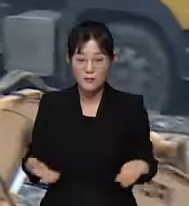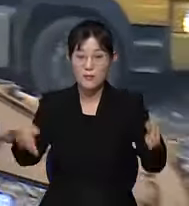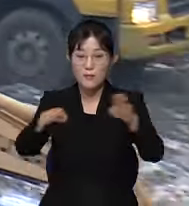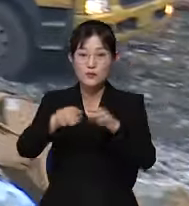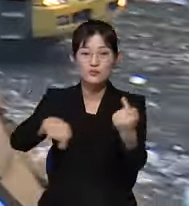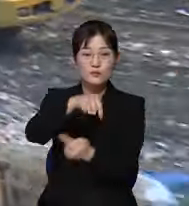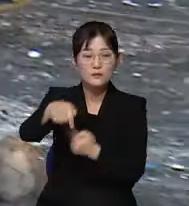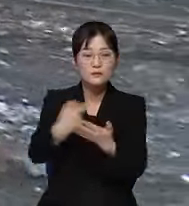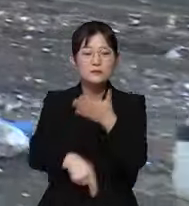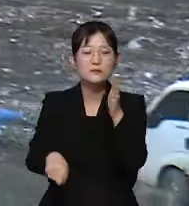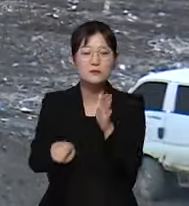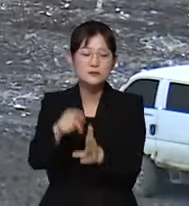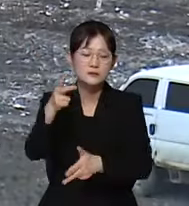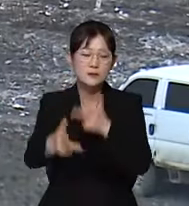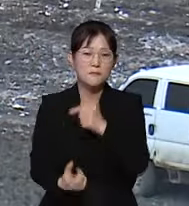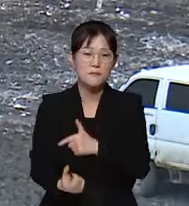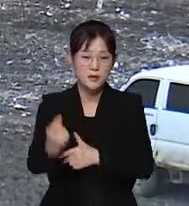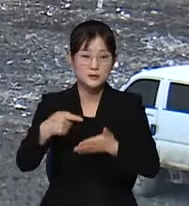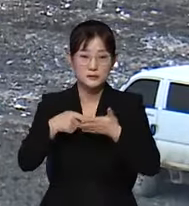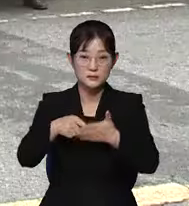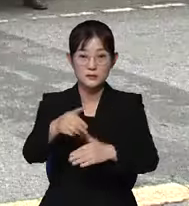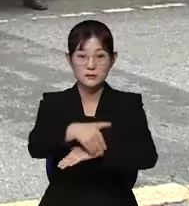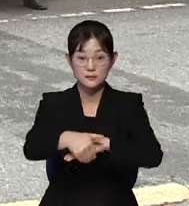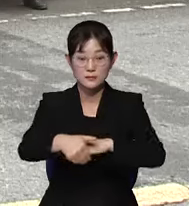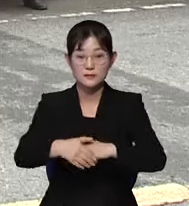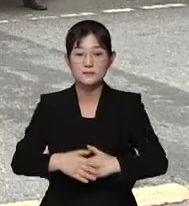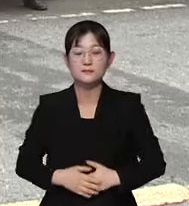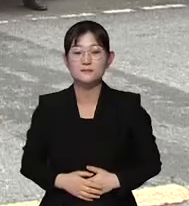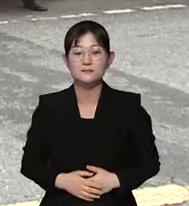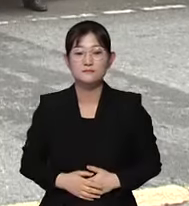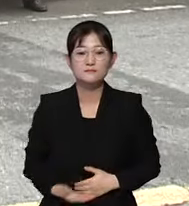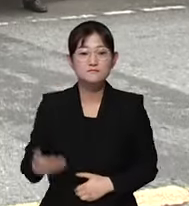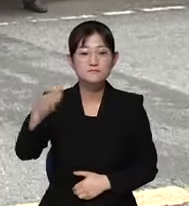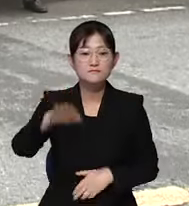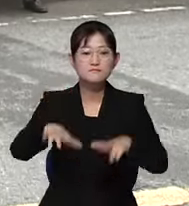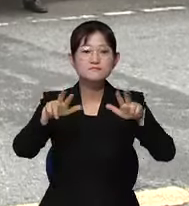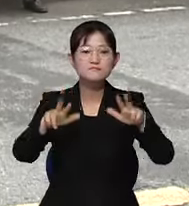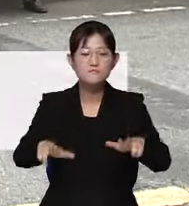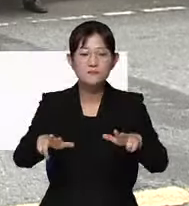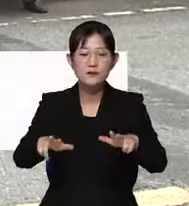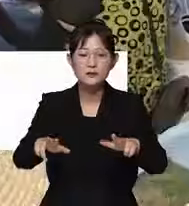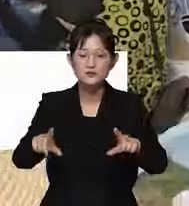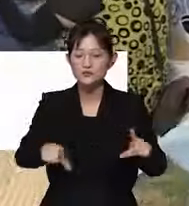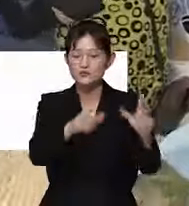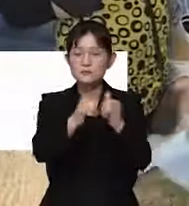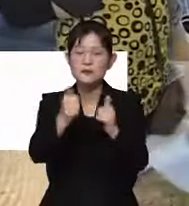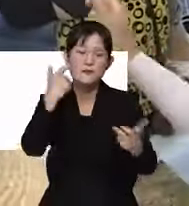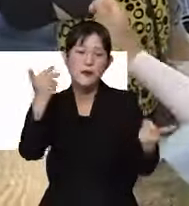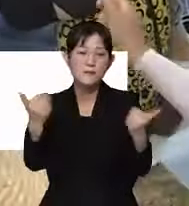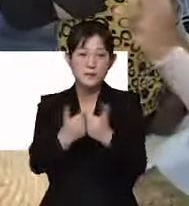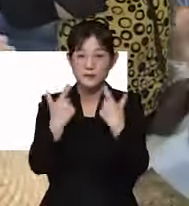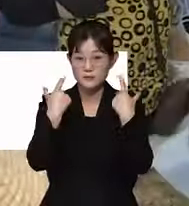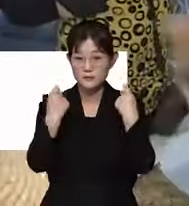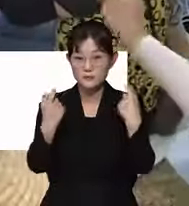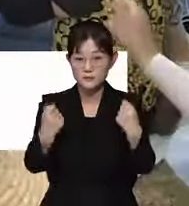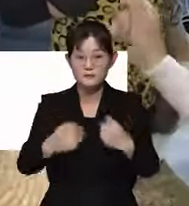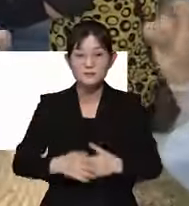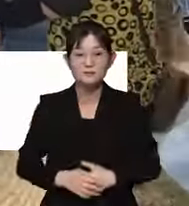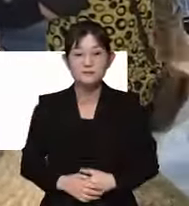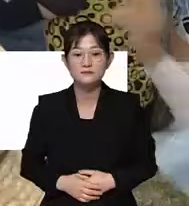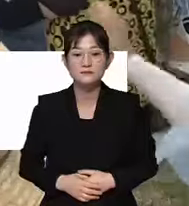수 있도록 사업에 속도를 낸다는 계획입니다. 다만 이번에도 인근 주민들의 반발은 이어질